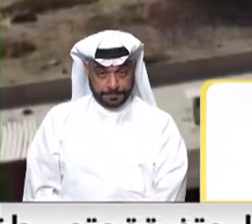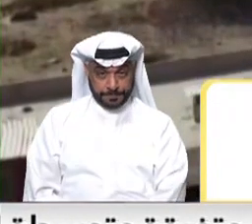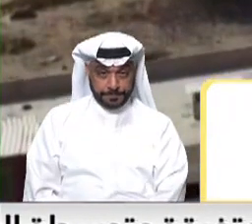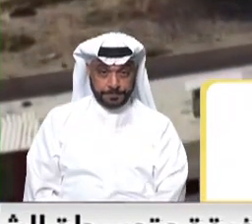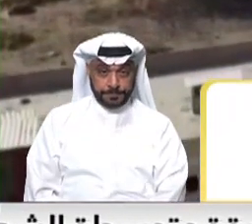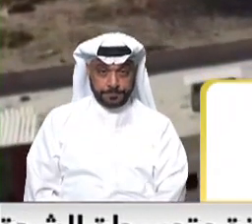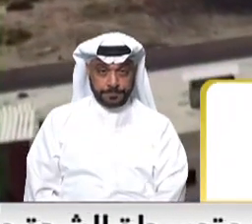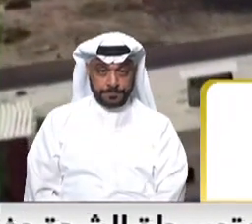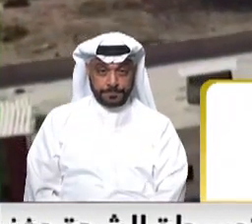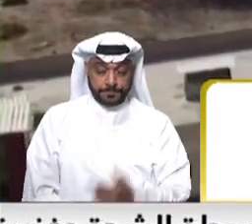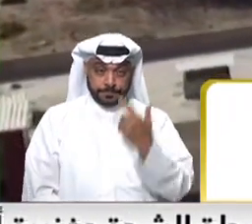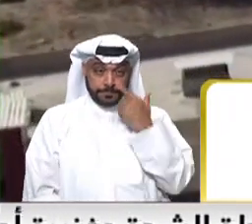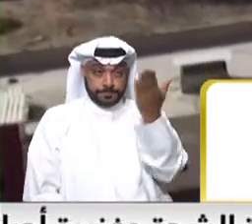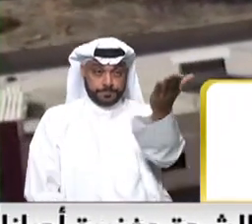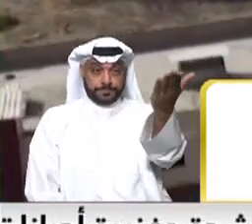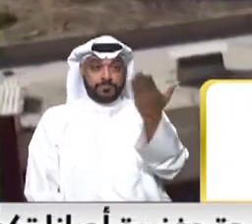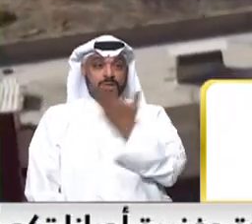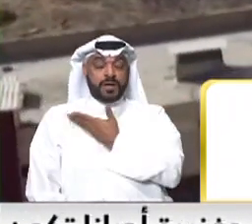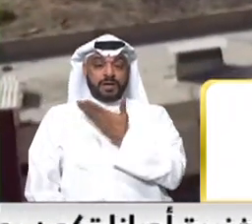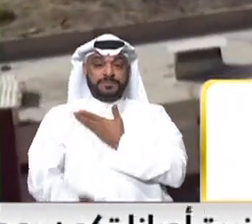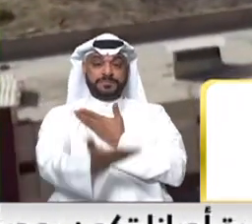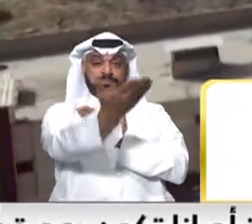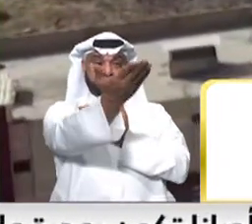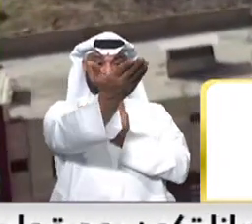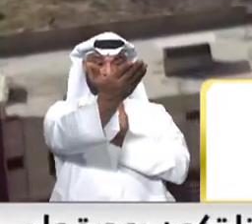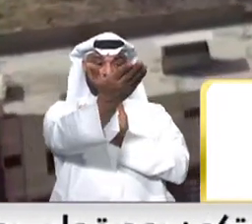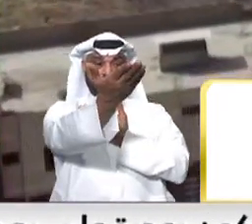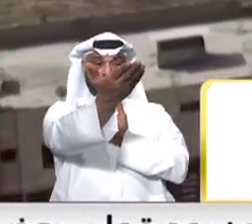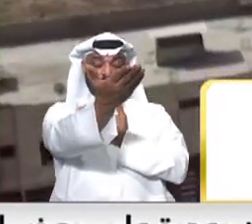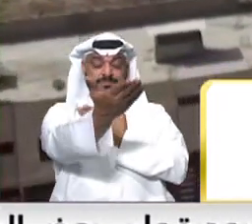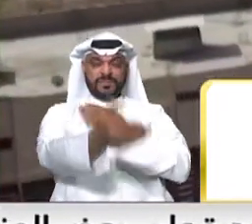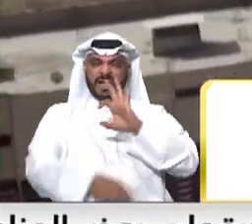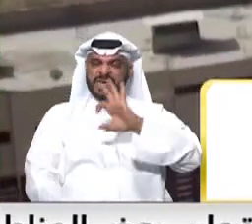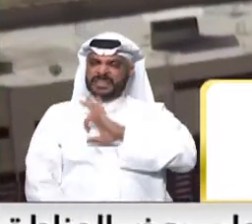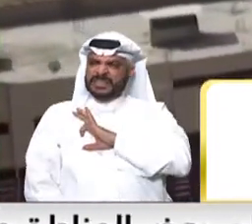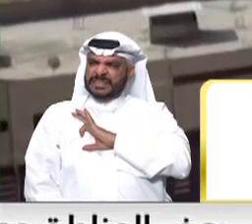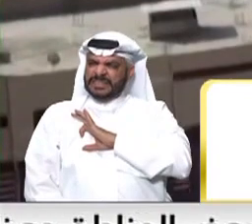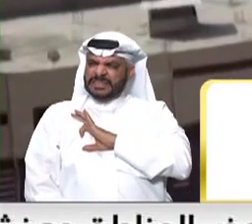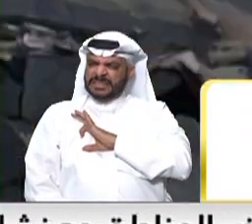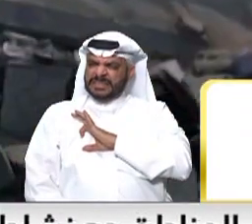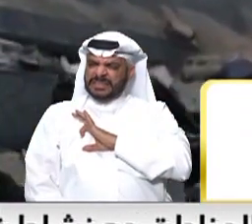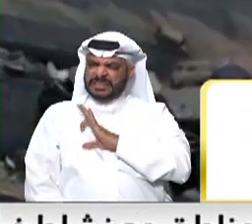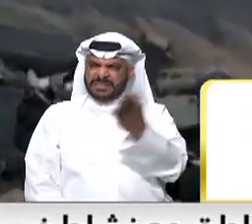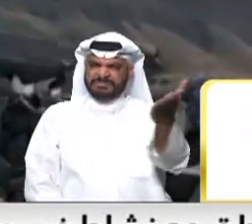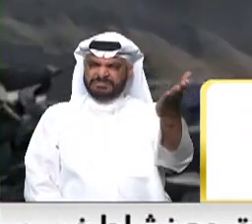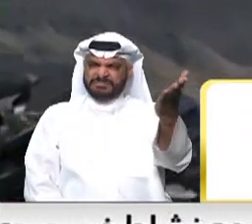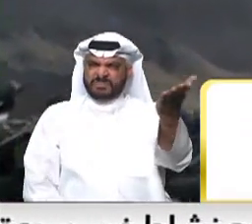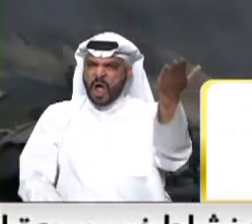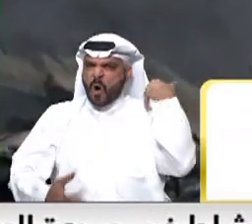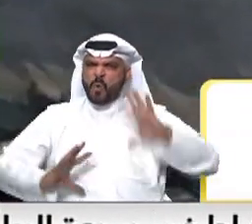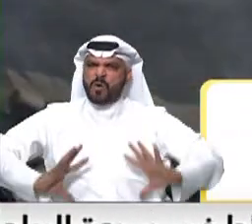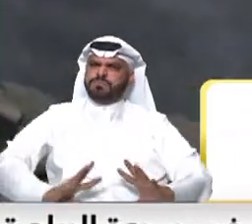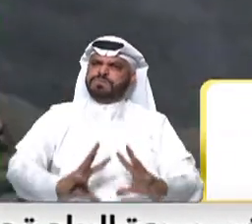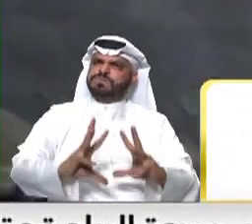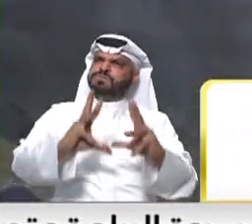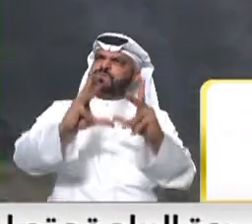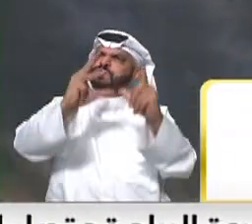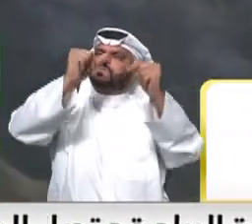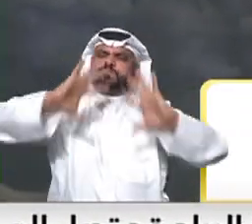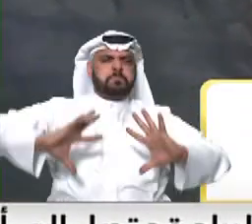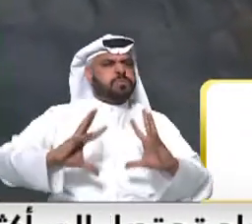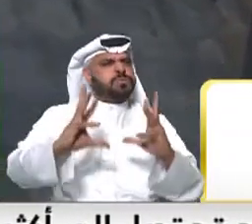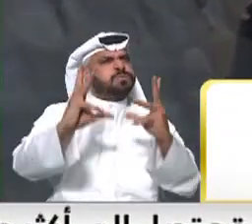متفاقم قطاع غزه يعاني من كارثه انسانيه متفاقم بعد نحو سبعه اشهر من